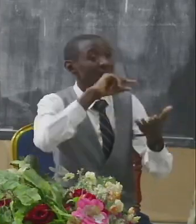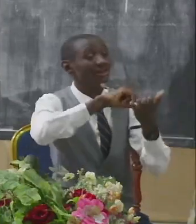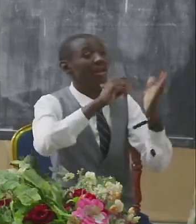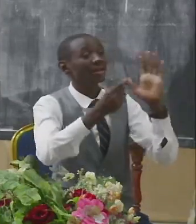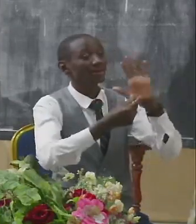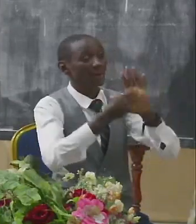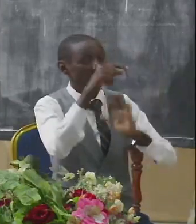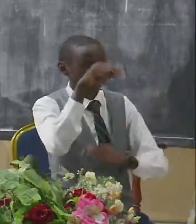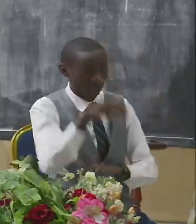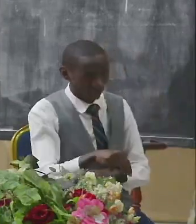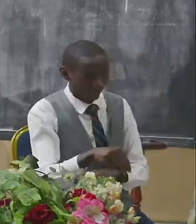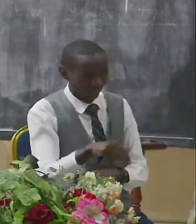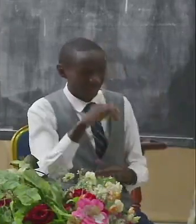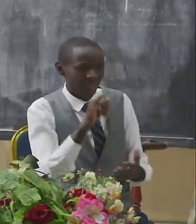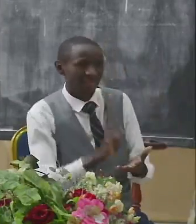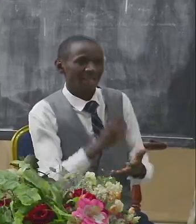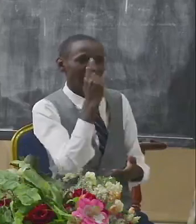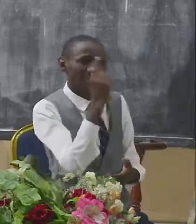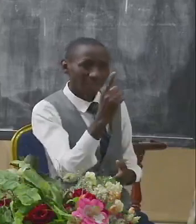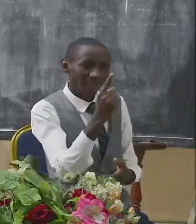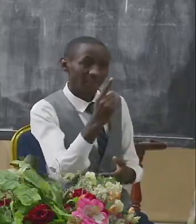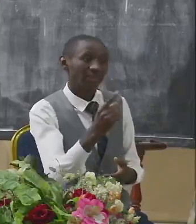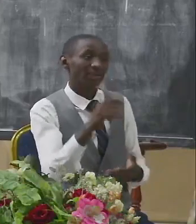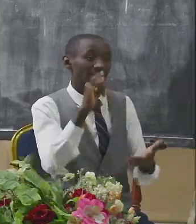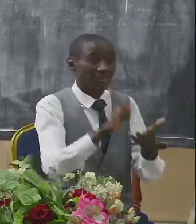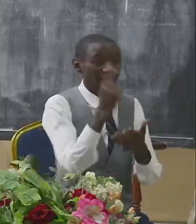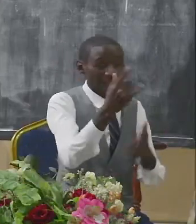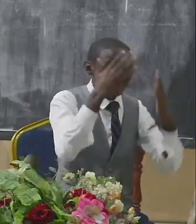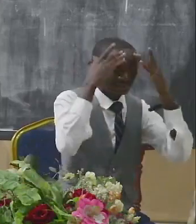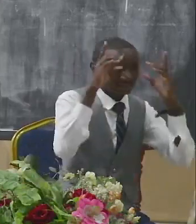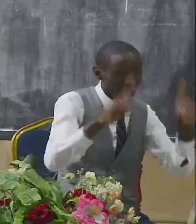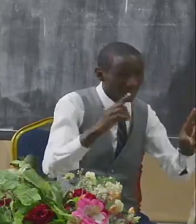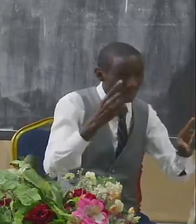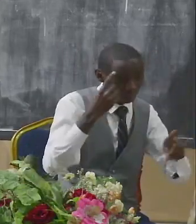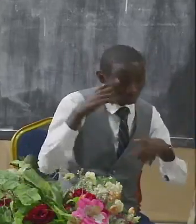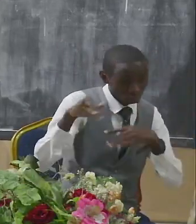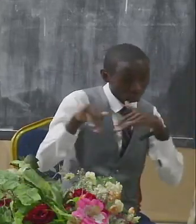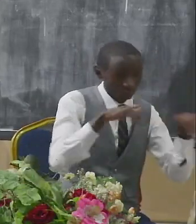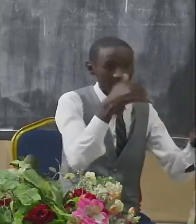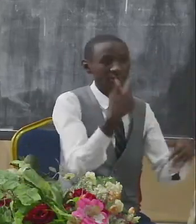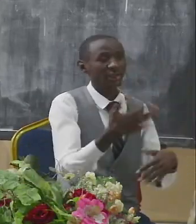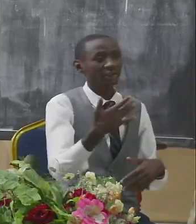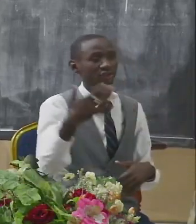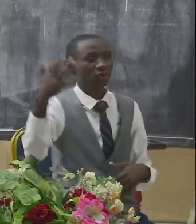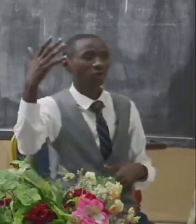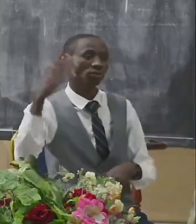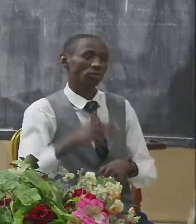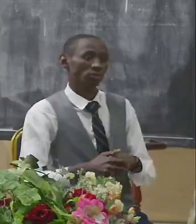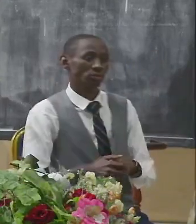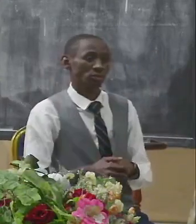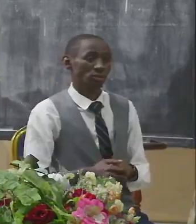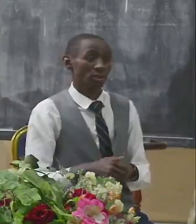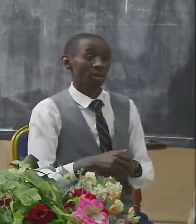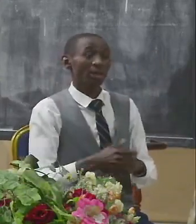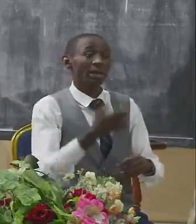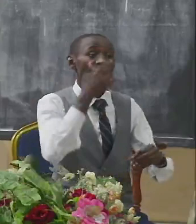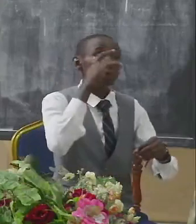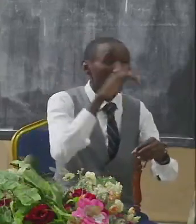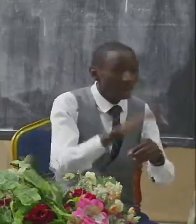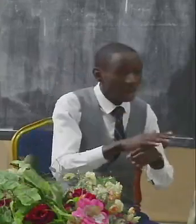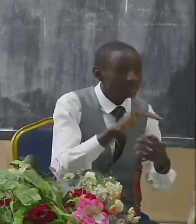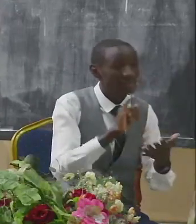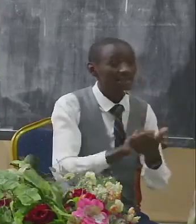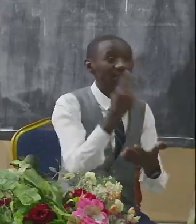ni kusema, c'est un engagement de faire quelque chose. Ni kusudio ya kufanya kitu fulani. C'est une obligation.